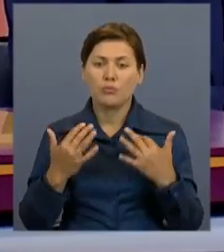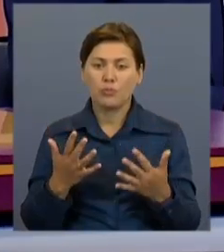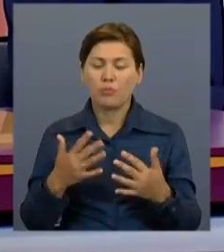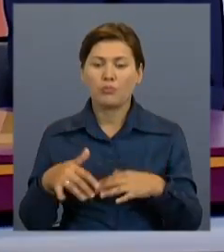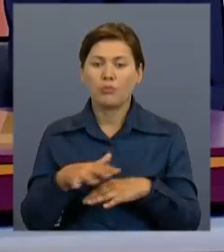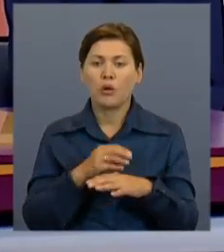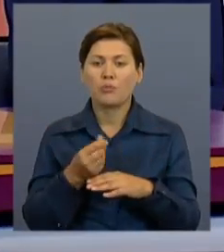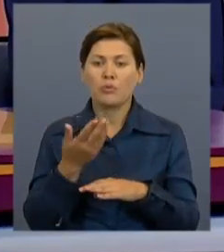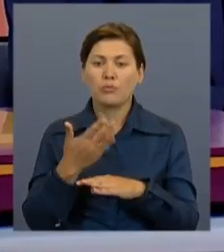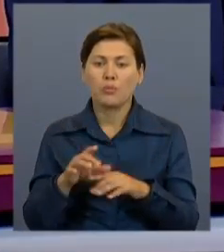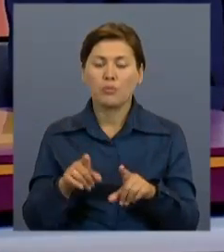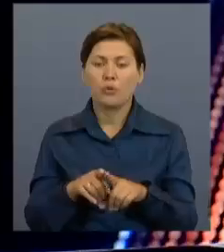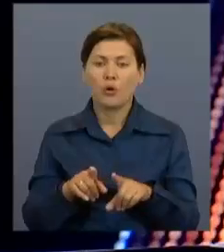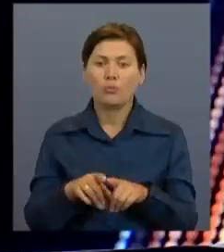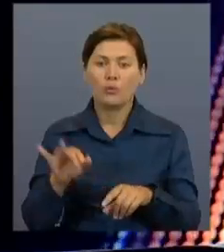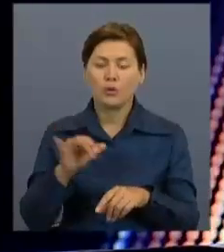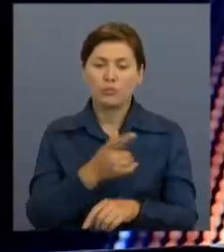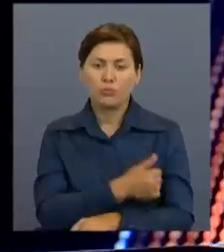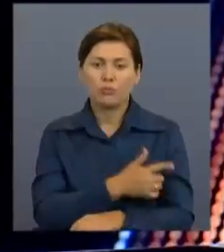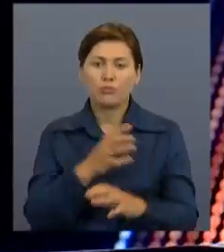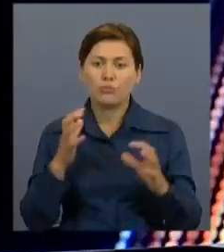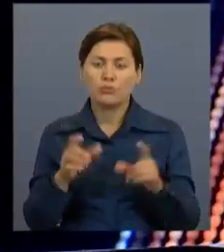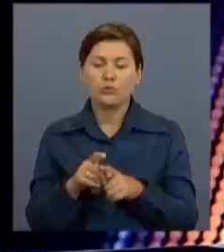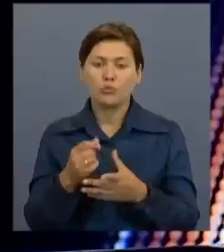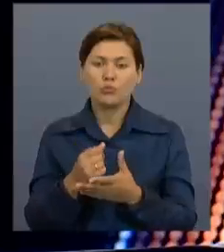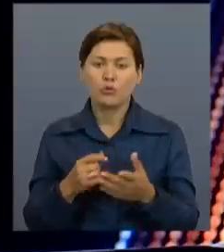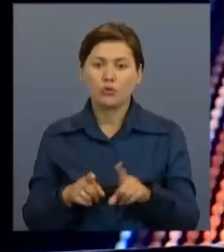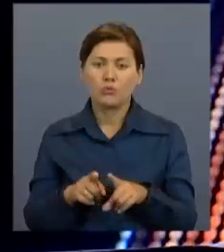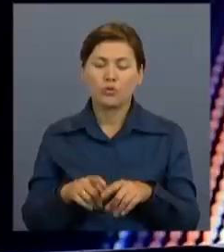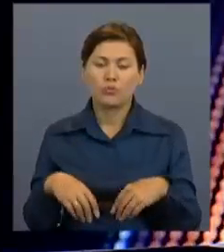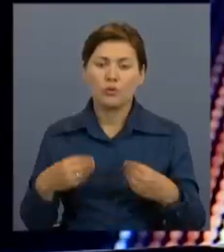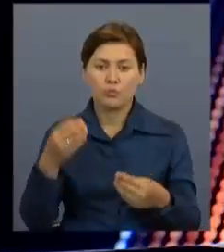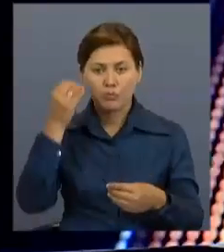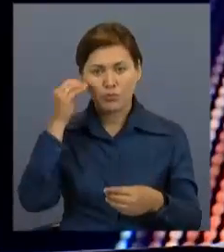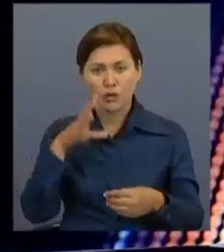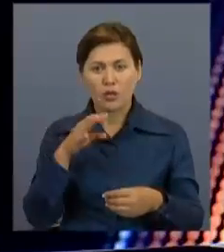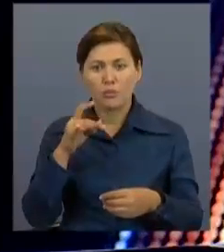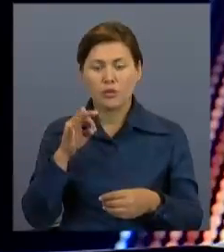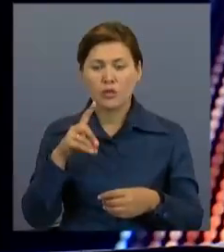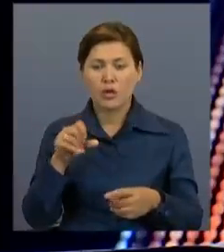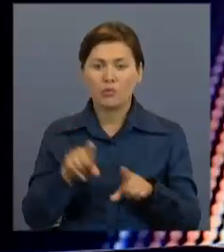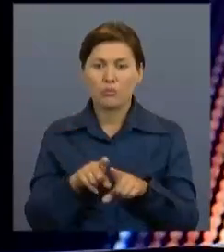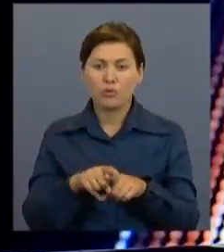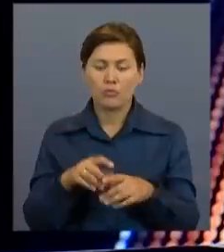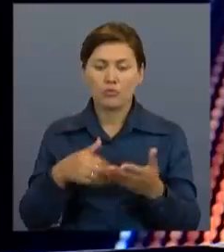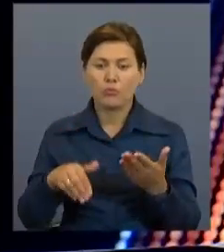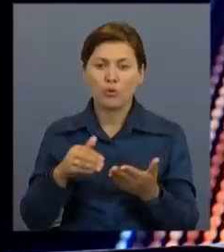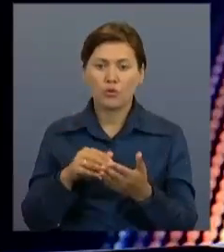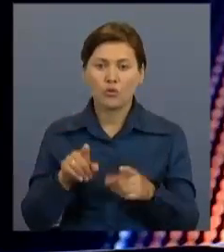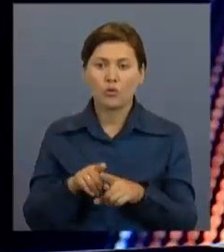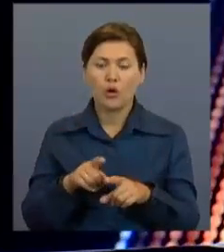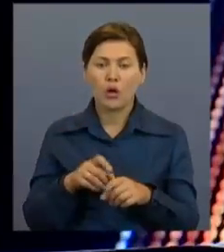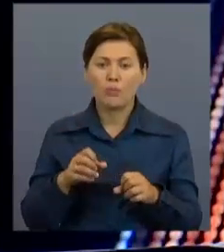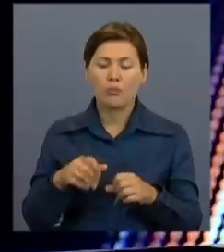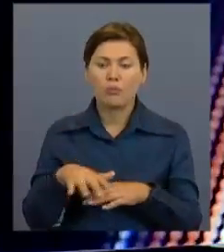оларды қаржыландырған кезде осы медициналық сақтандыру қорында берген сапаға экспертизасының қорытындысын және